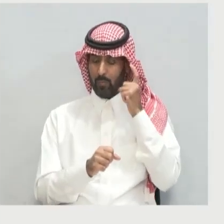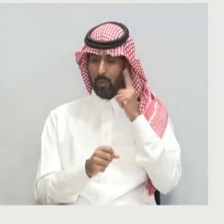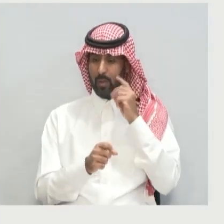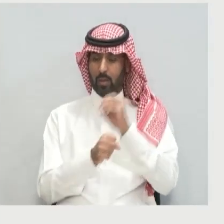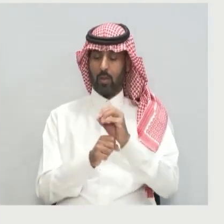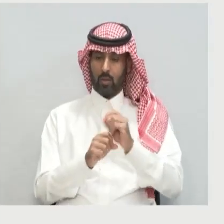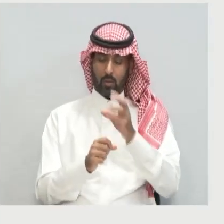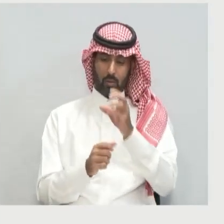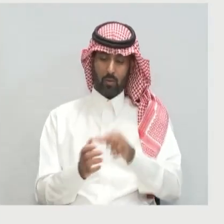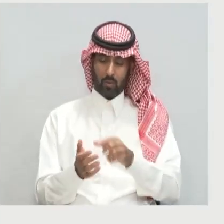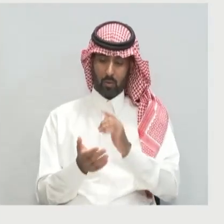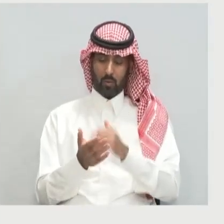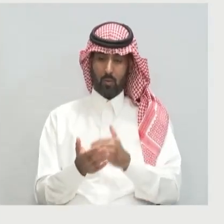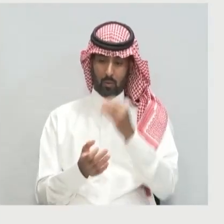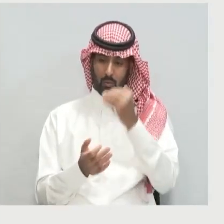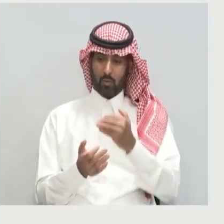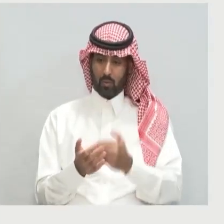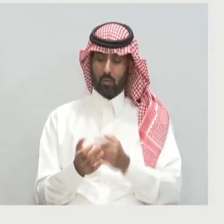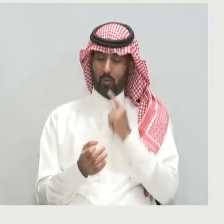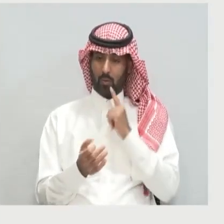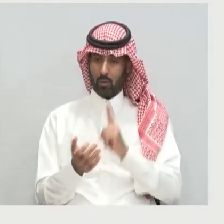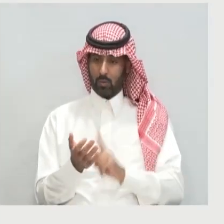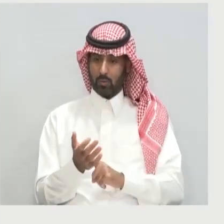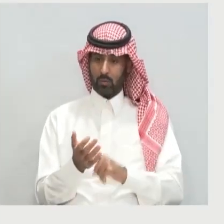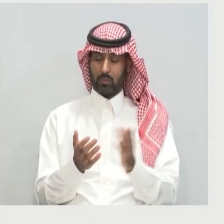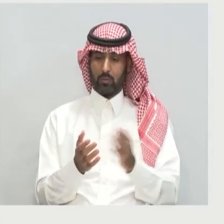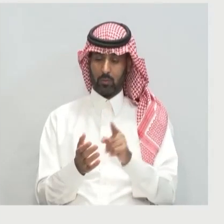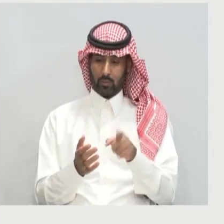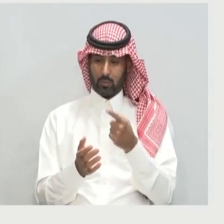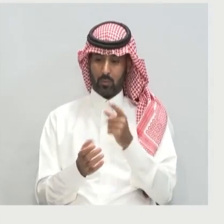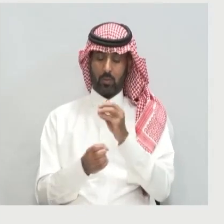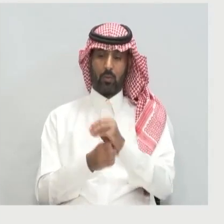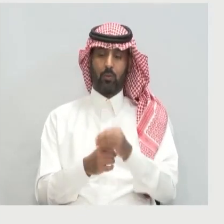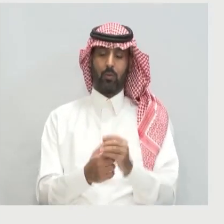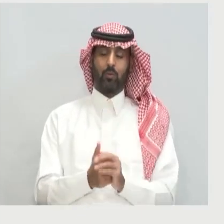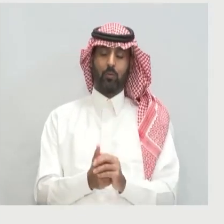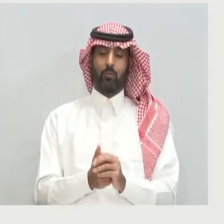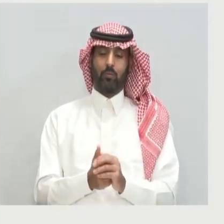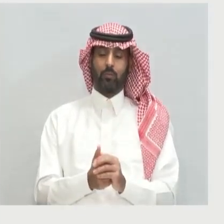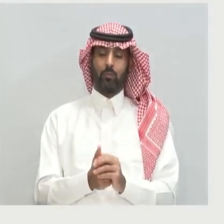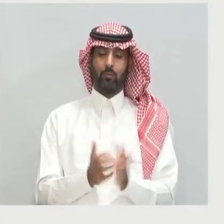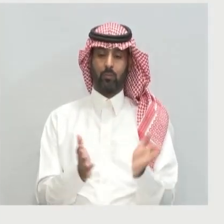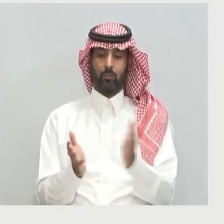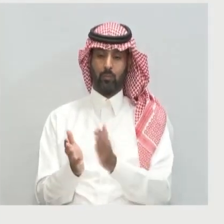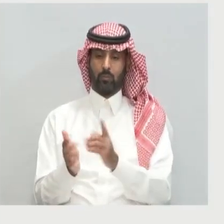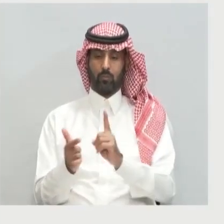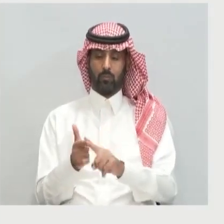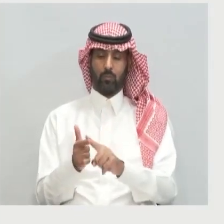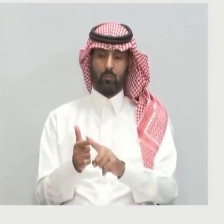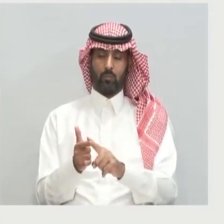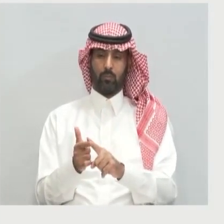اتصف هذا الموقع بالمصداقيه والصحه المعلومات ثم ننتقل الى